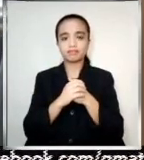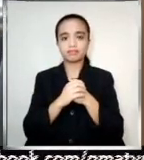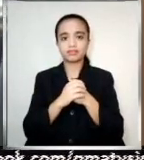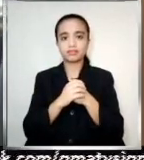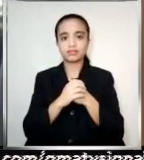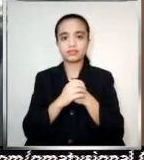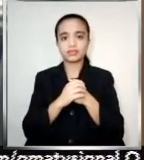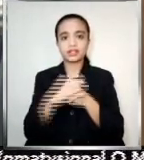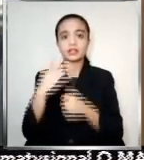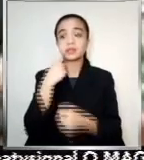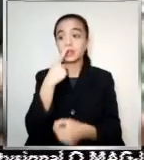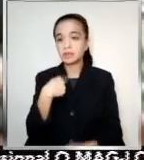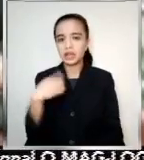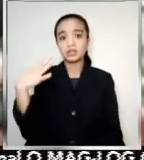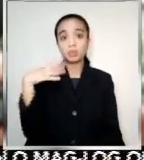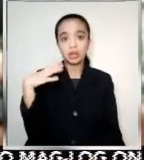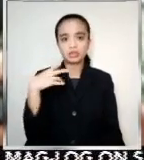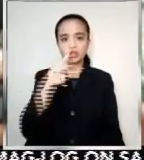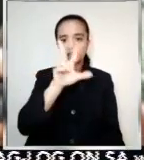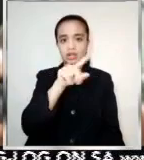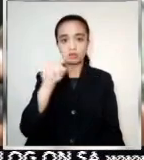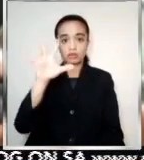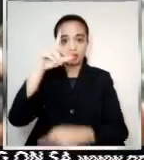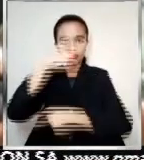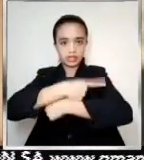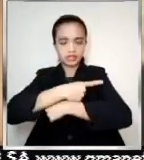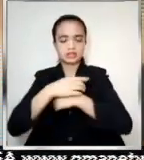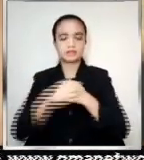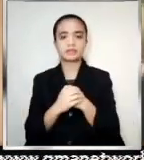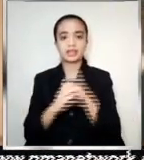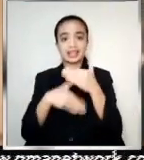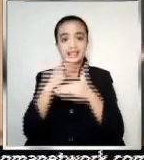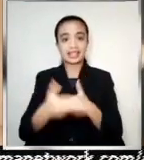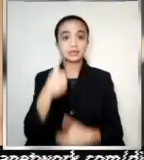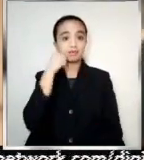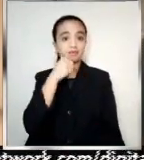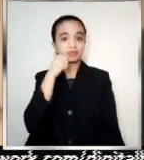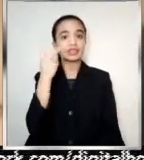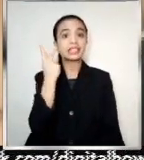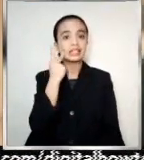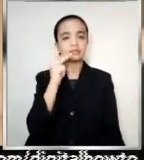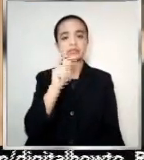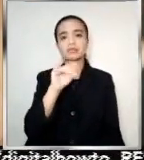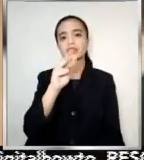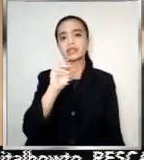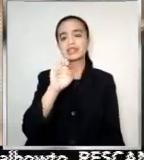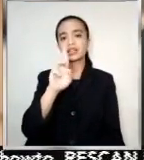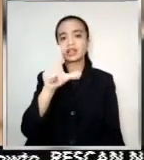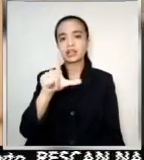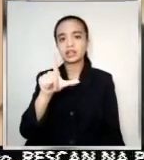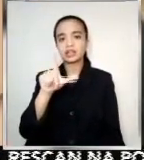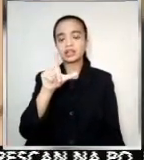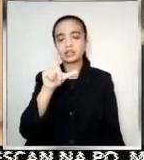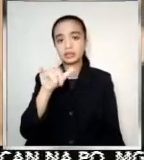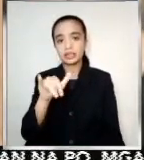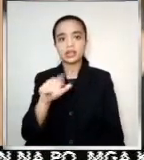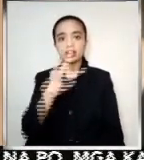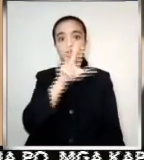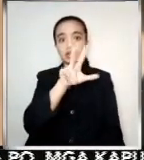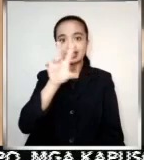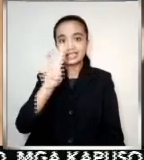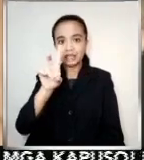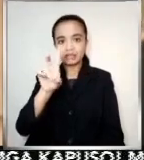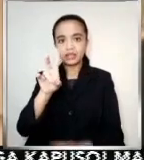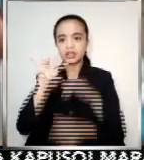sabi 3 to 5 days. Si Kimberly Mila naman, bilang na bilang ang 37 araw siyang nanatili sa hotel at